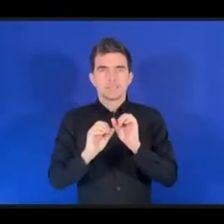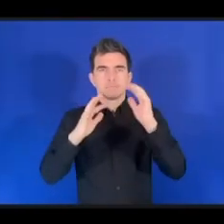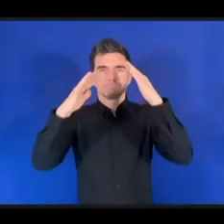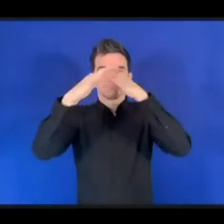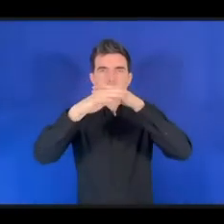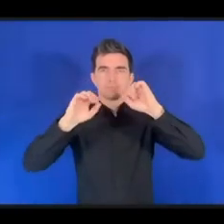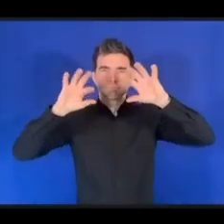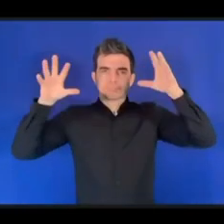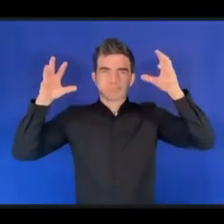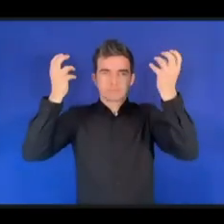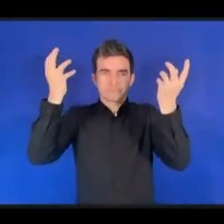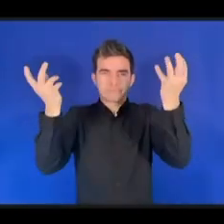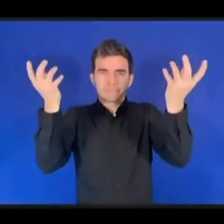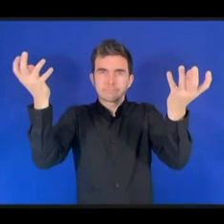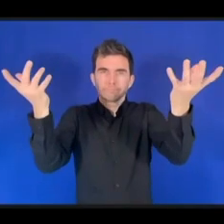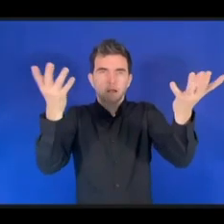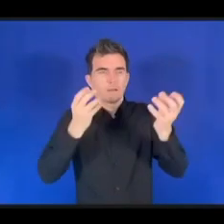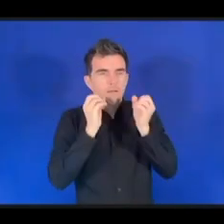那